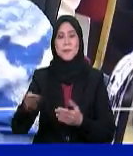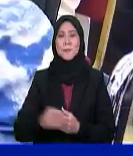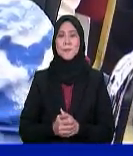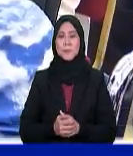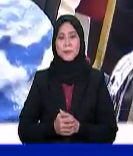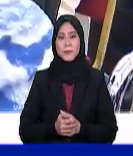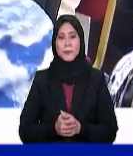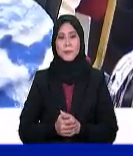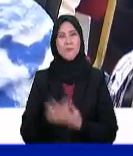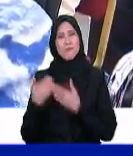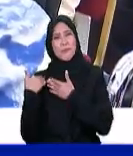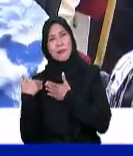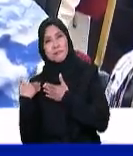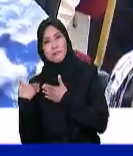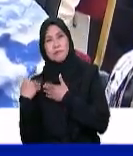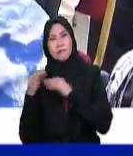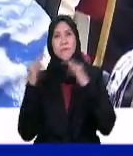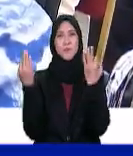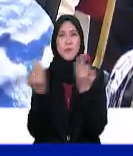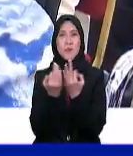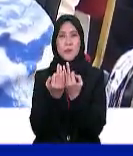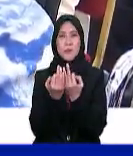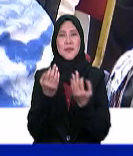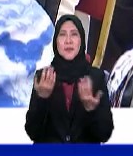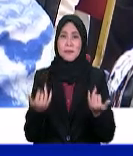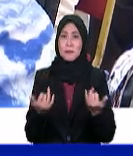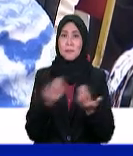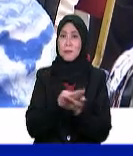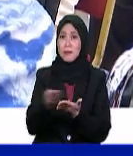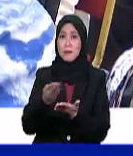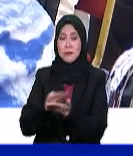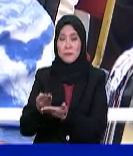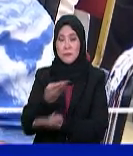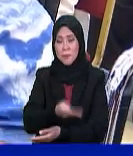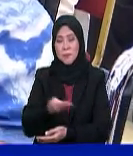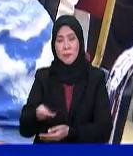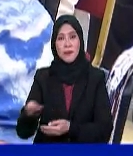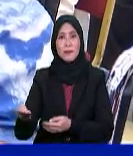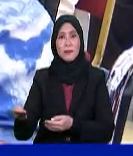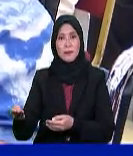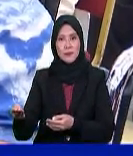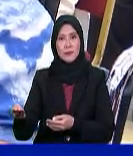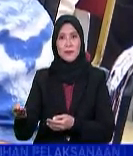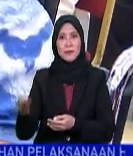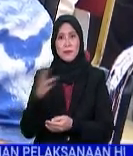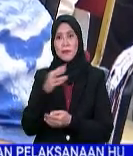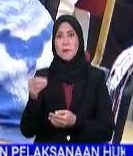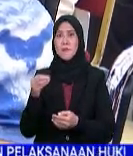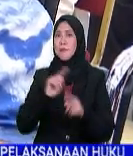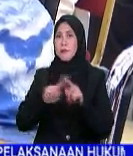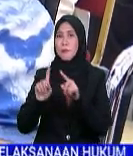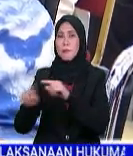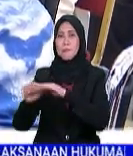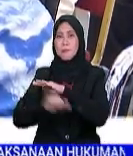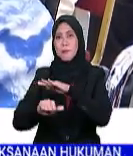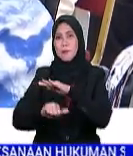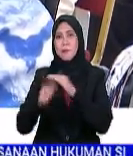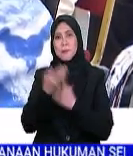beban kan keluarga sikit lah. Boleh beli ya, barang dan, ke, ni, dan dapat rumah apa semua kan.